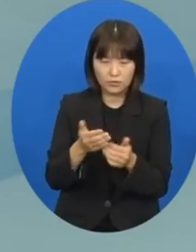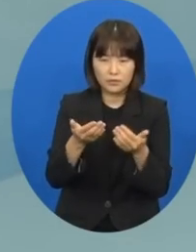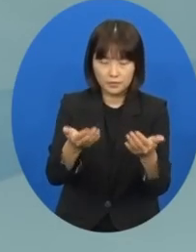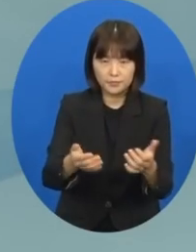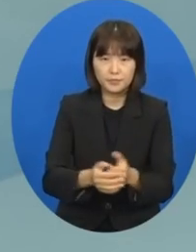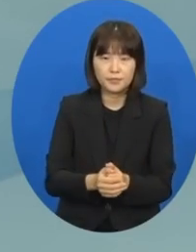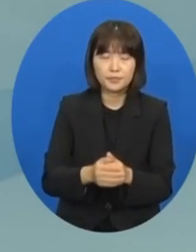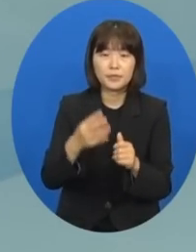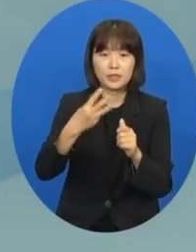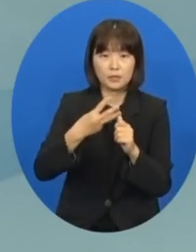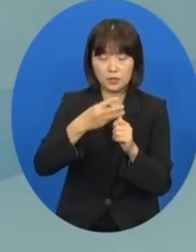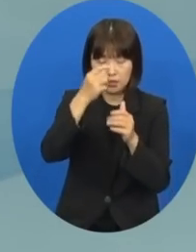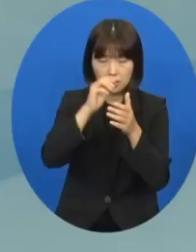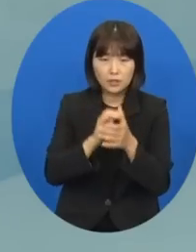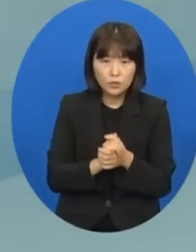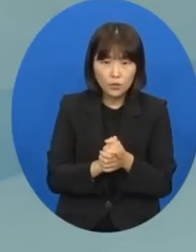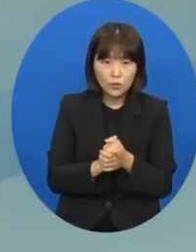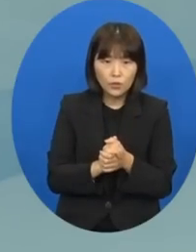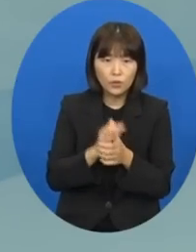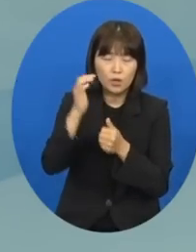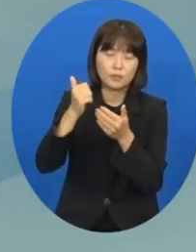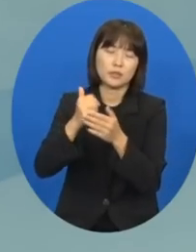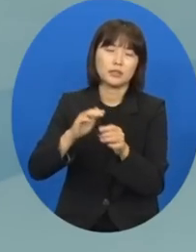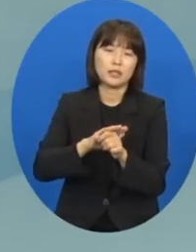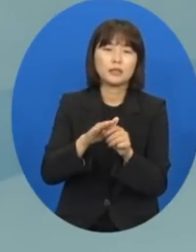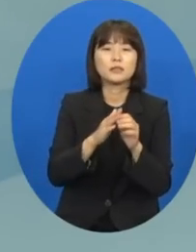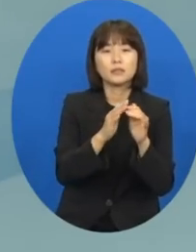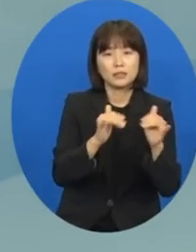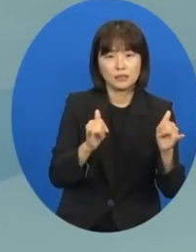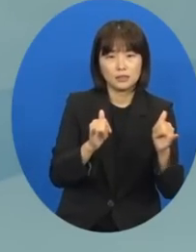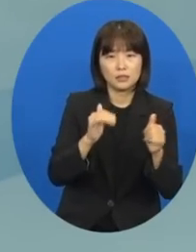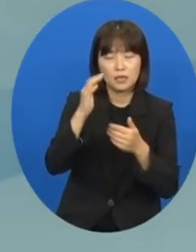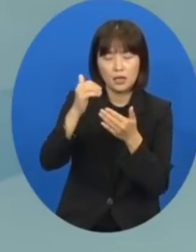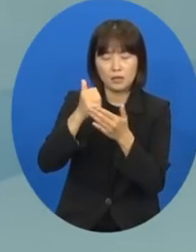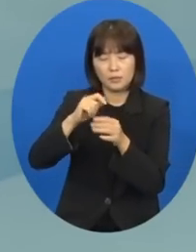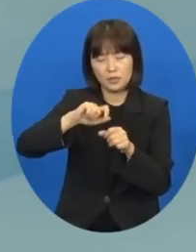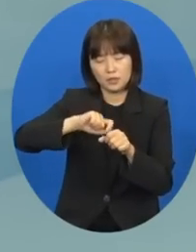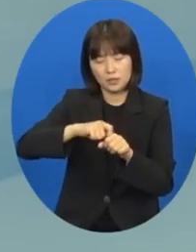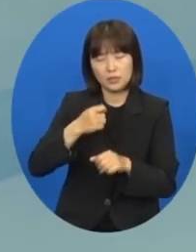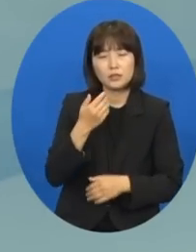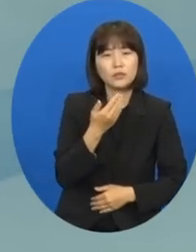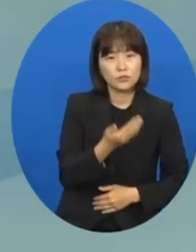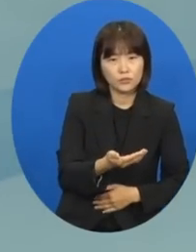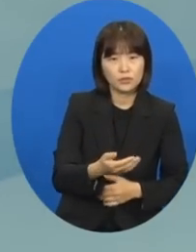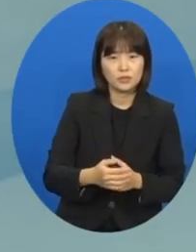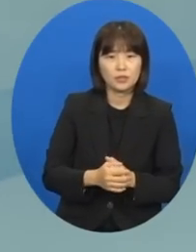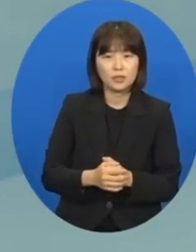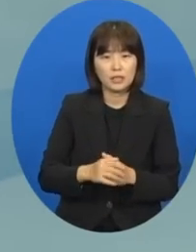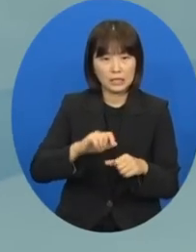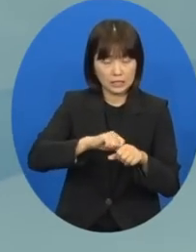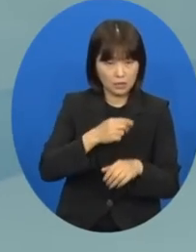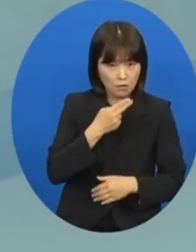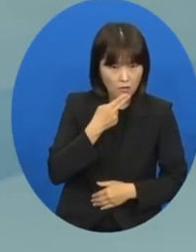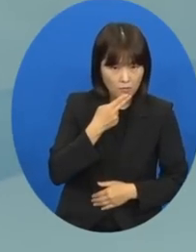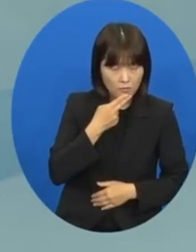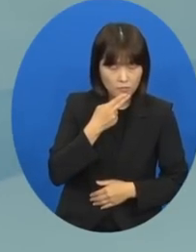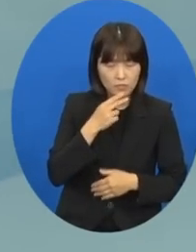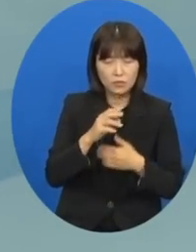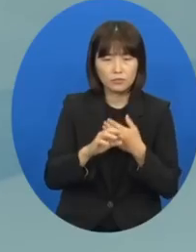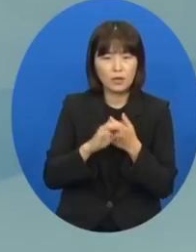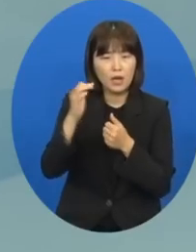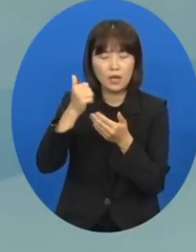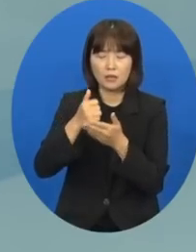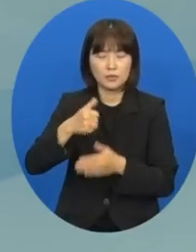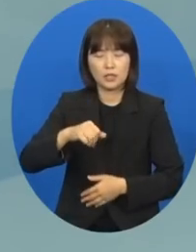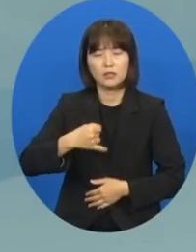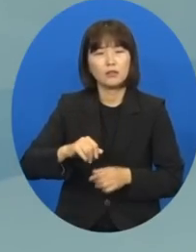기도입니다. 하나님께서 사랑하는 자를 하나님은 징계하신다고 했습니다. 징계가 없으면 사생하라.